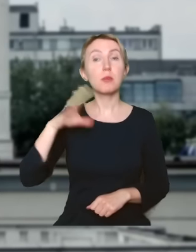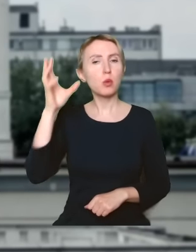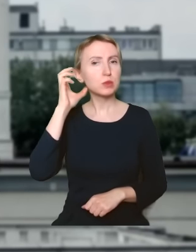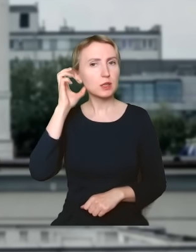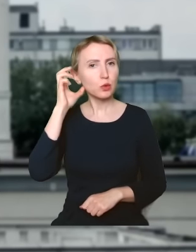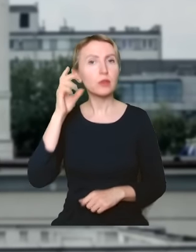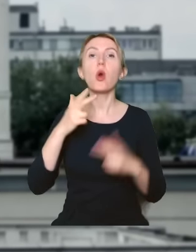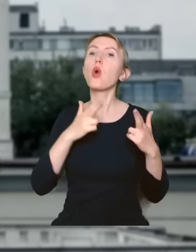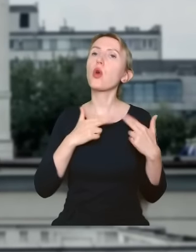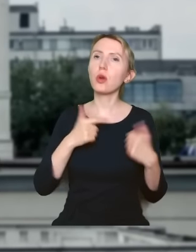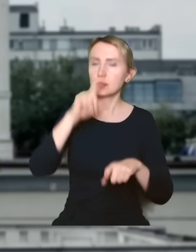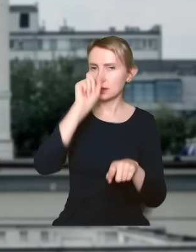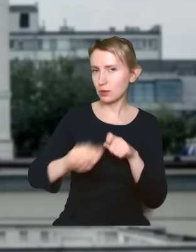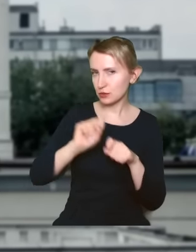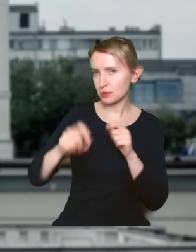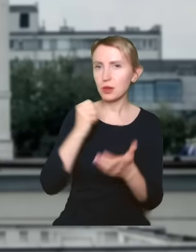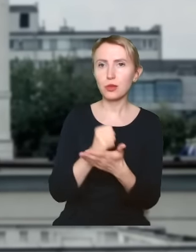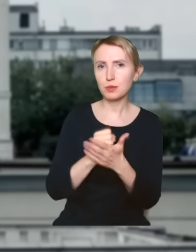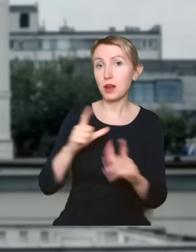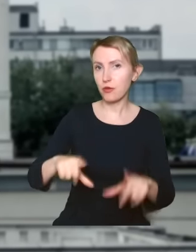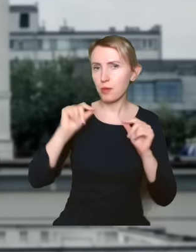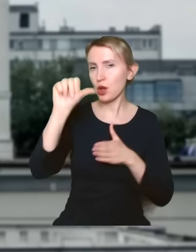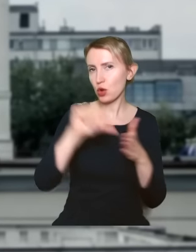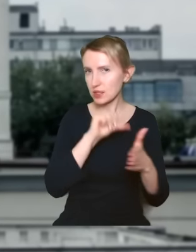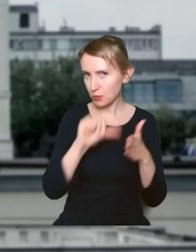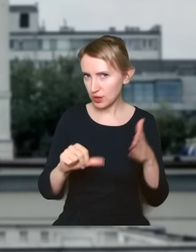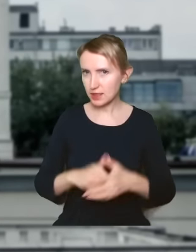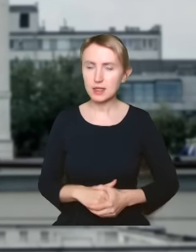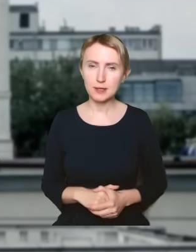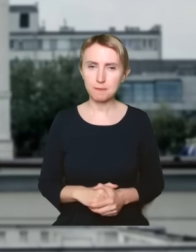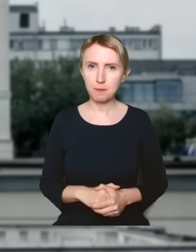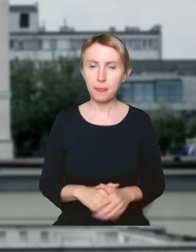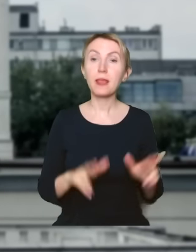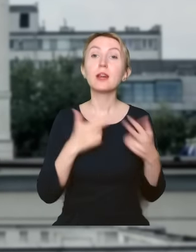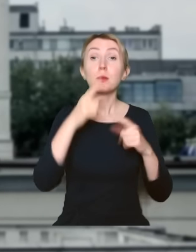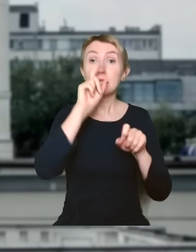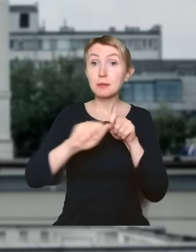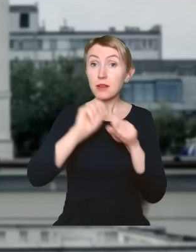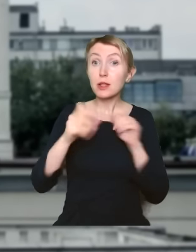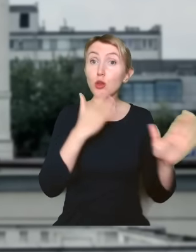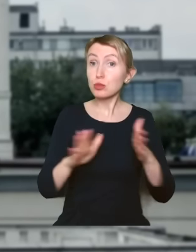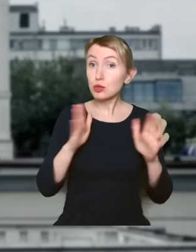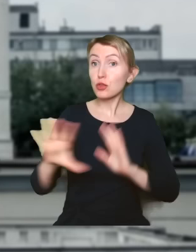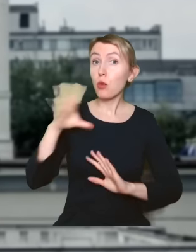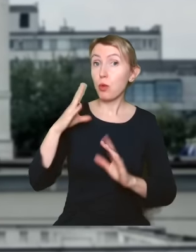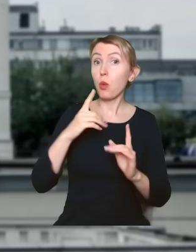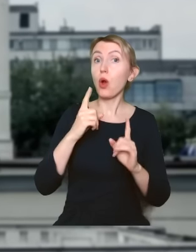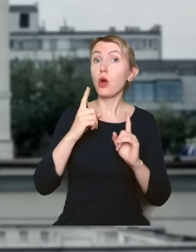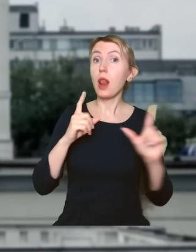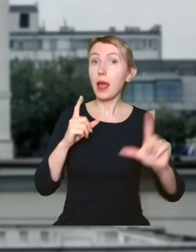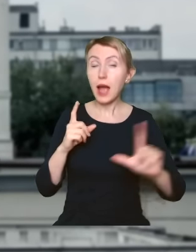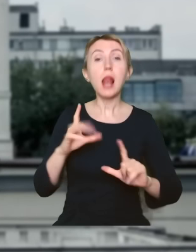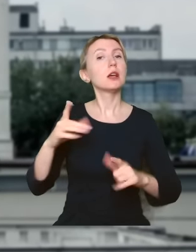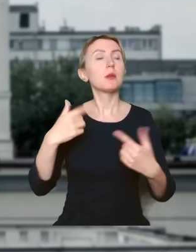przed Komisją Śledczą do spraw wyborów korespondencyjnych. Komisja bada, czy ich przygotowanie było legalne i czy nie doszło